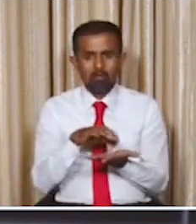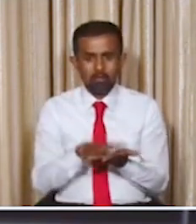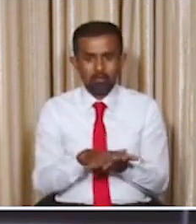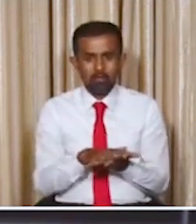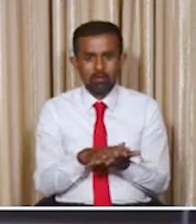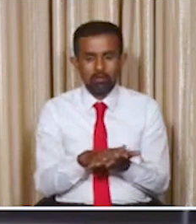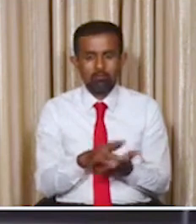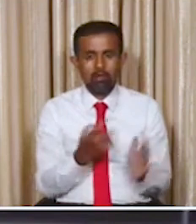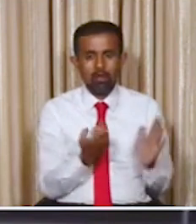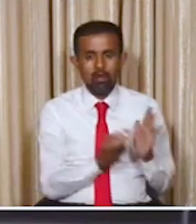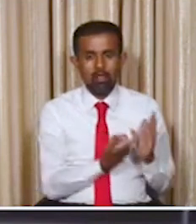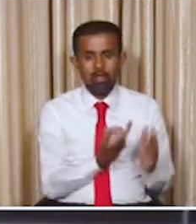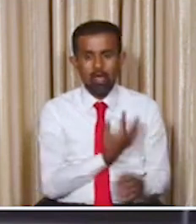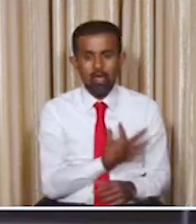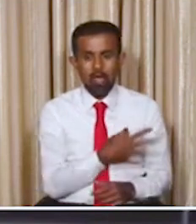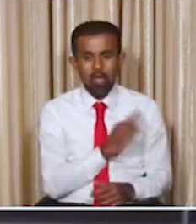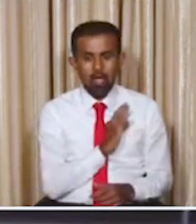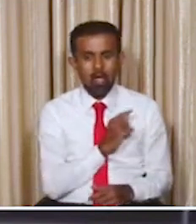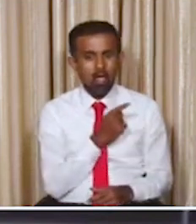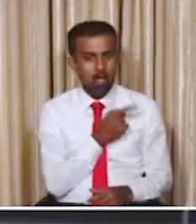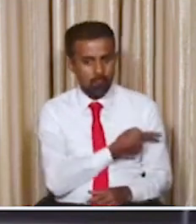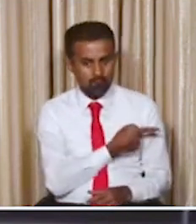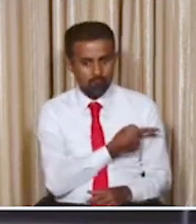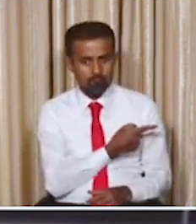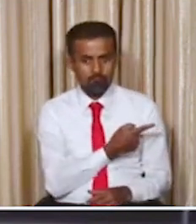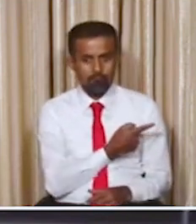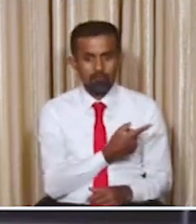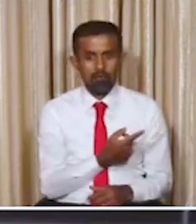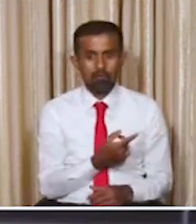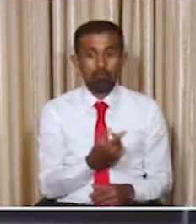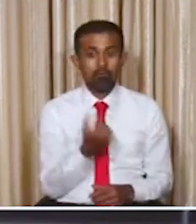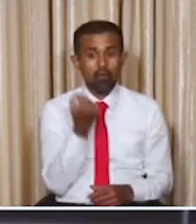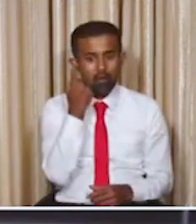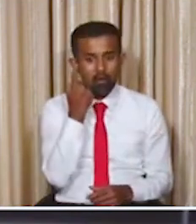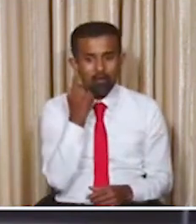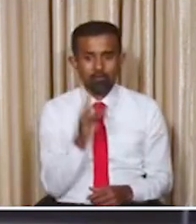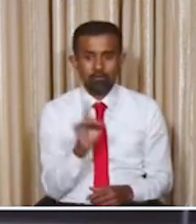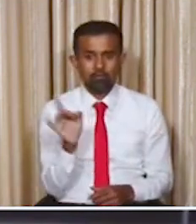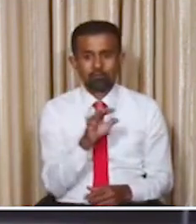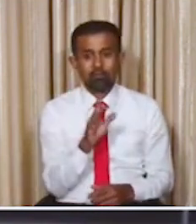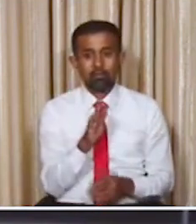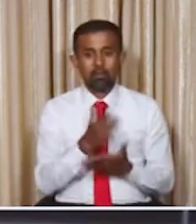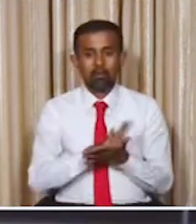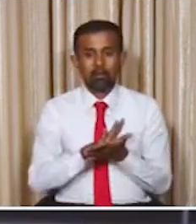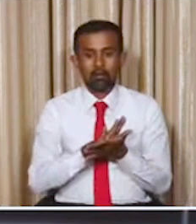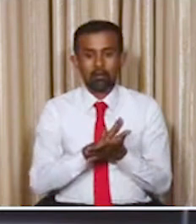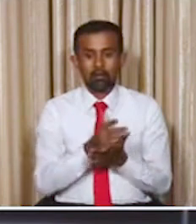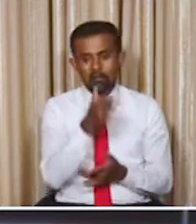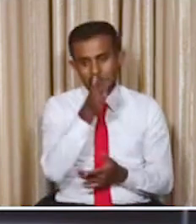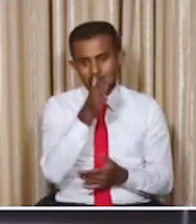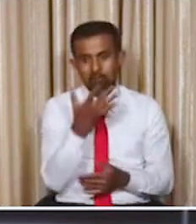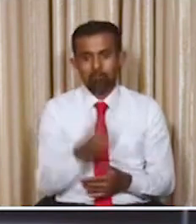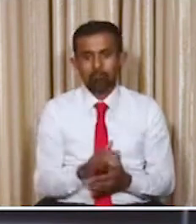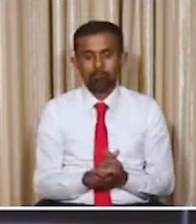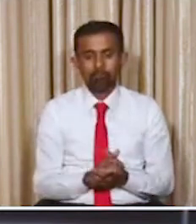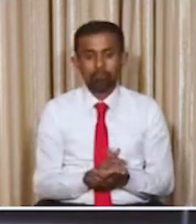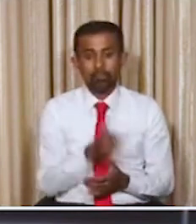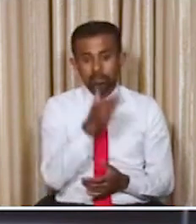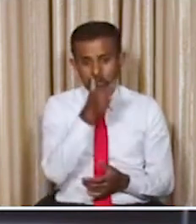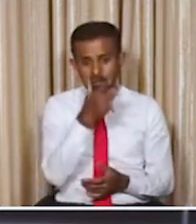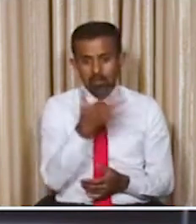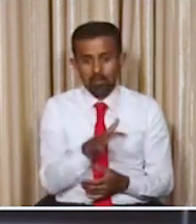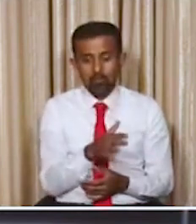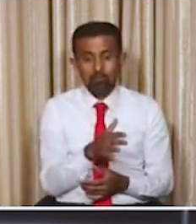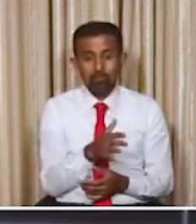aragatte me ratana haamduruwa me swamin wahanseela deepa gundu. Kelimma kaapu lanu. Ewa. Lanu kaala